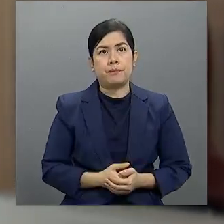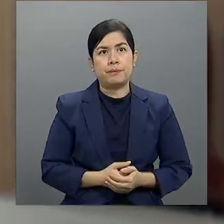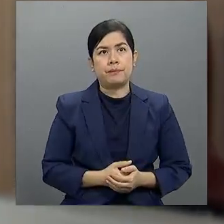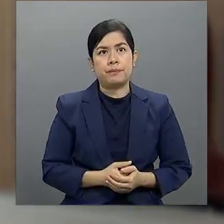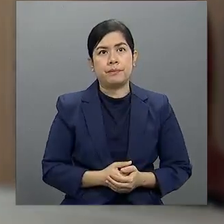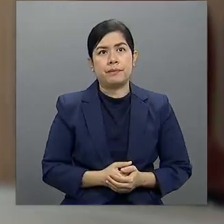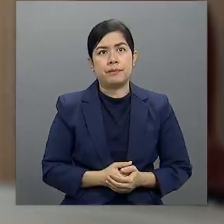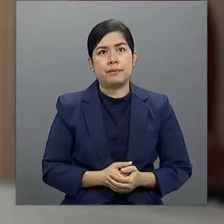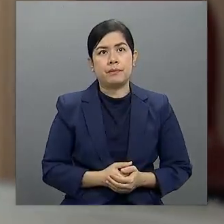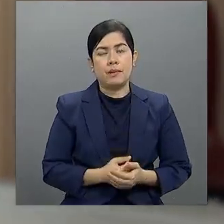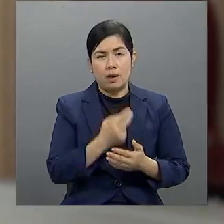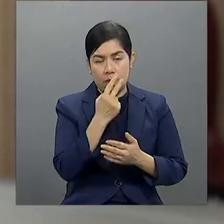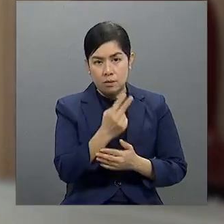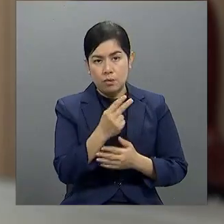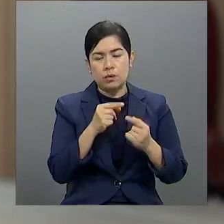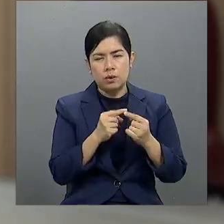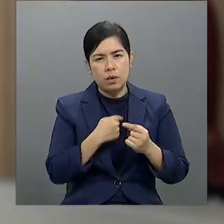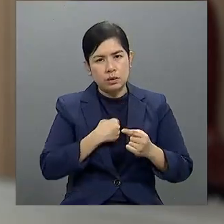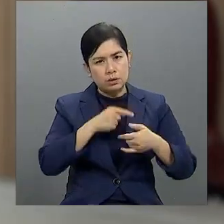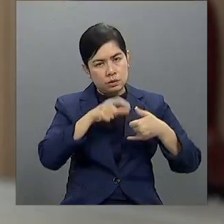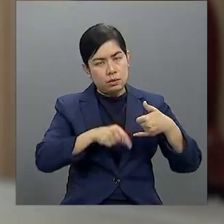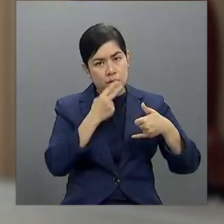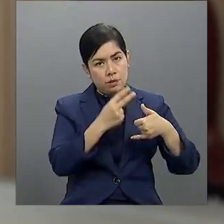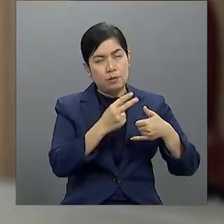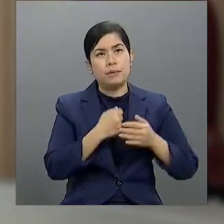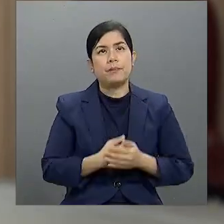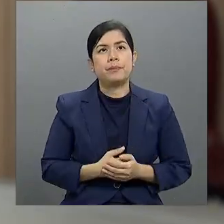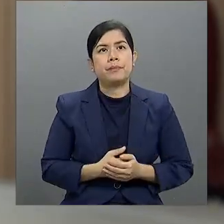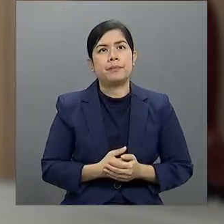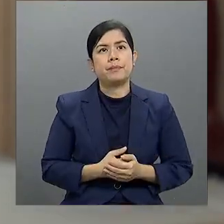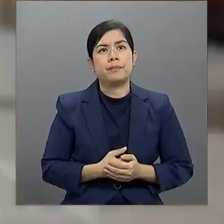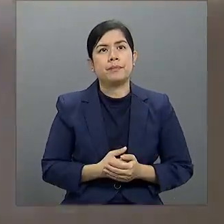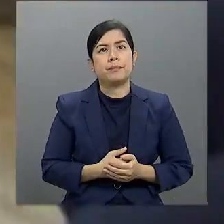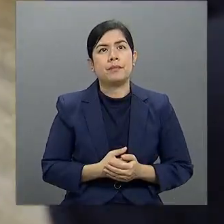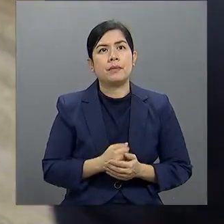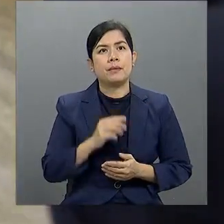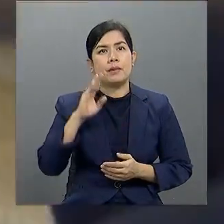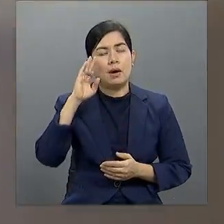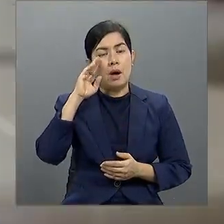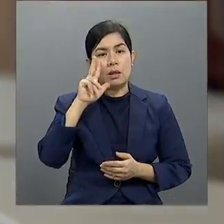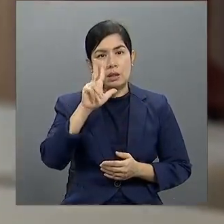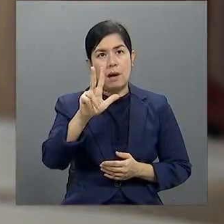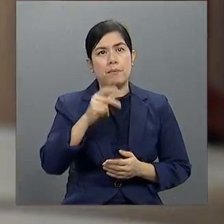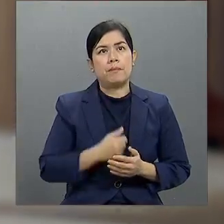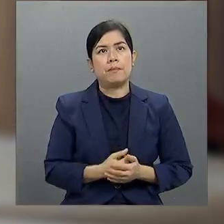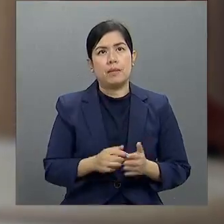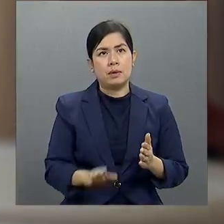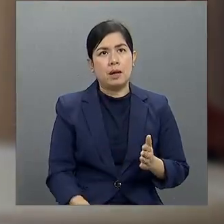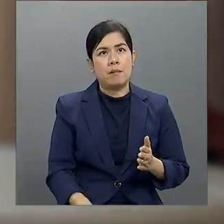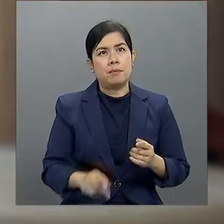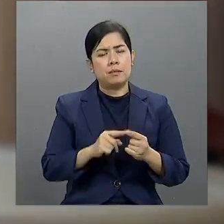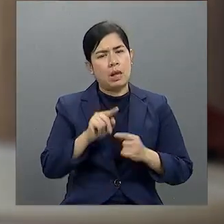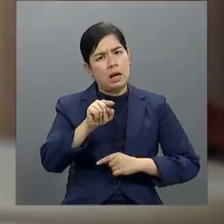บื้องต้นนะคะลองกลับไปดูเผื่อมีประโยชน์นะคะก็ตามนี้นะคะก็คือมอง3ห่าง3และ30 ครับ